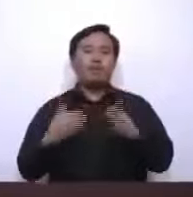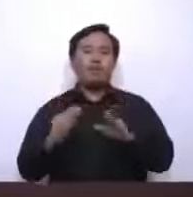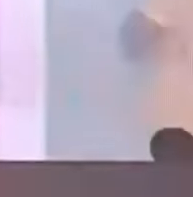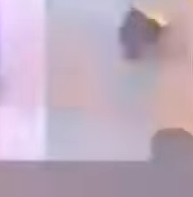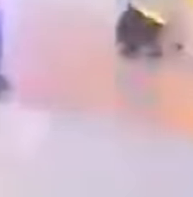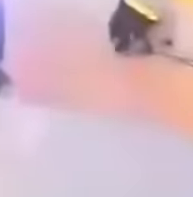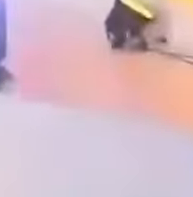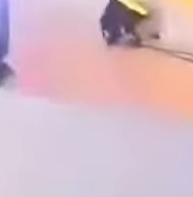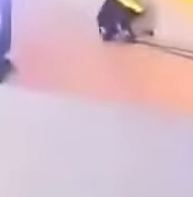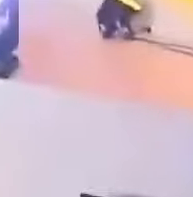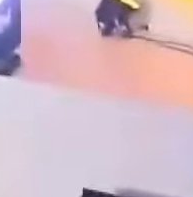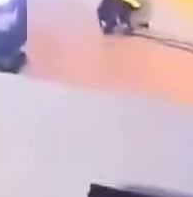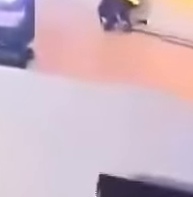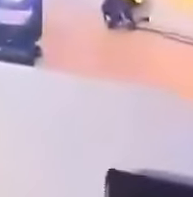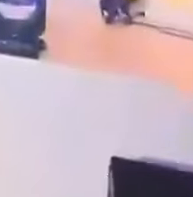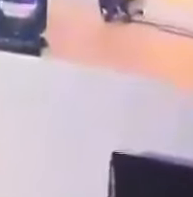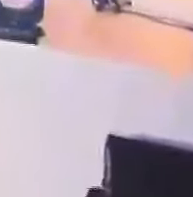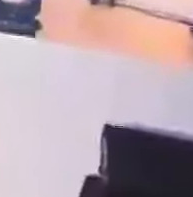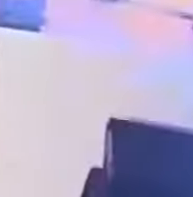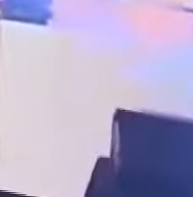2024.